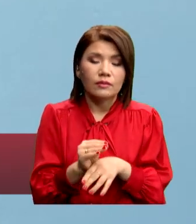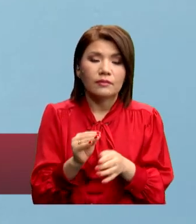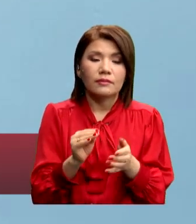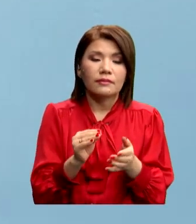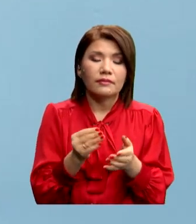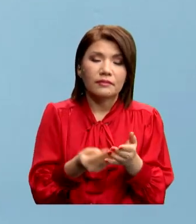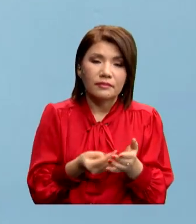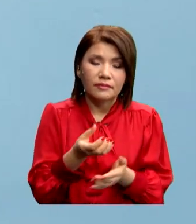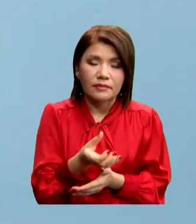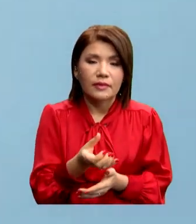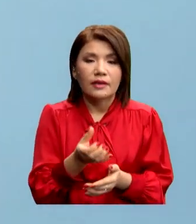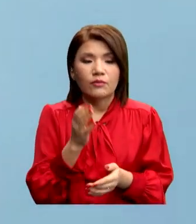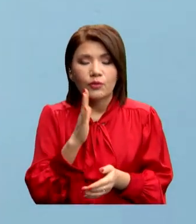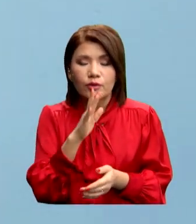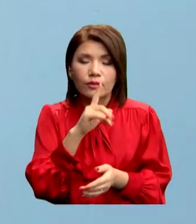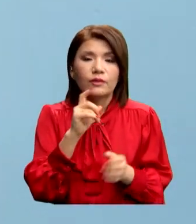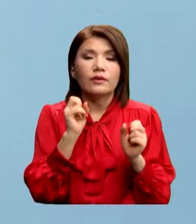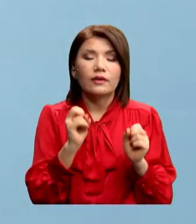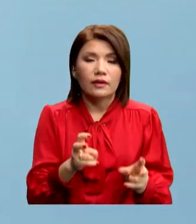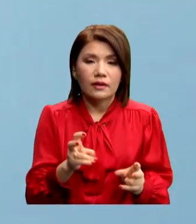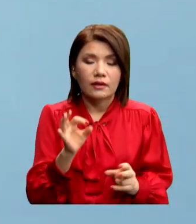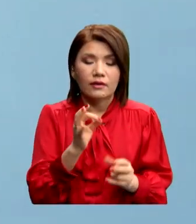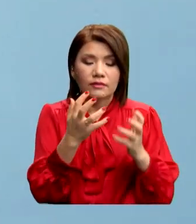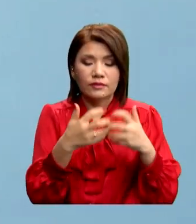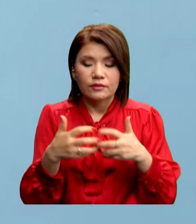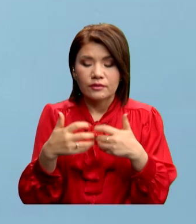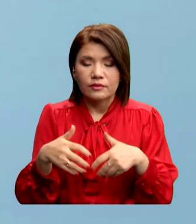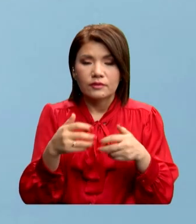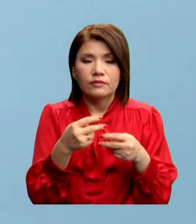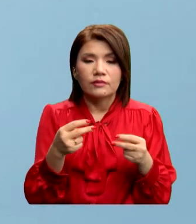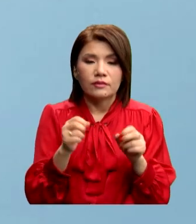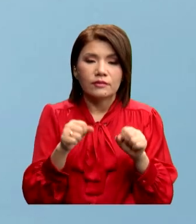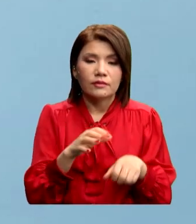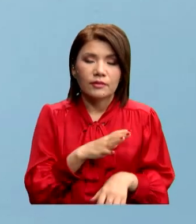төлемдердің беру-бермеу туралы есебін шығара алмай отыр деп есептеймін.